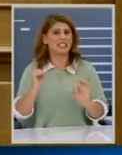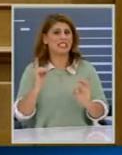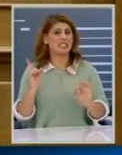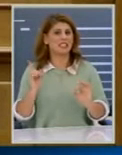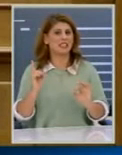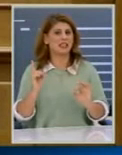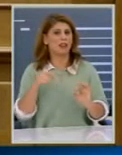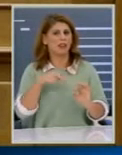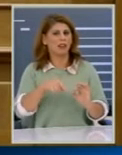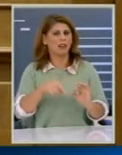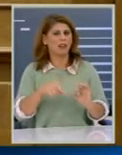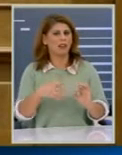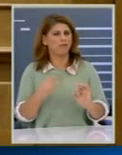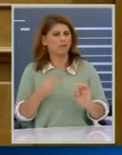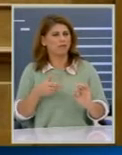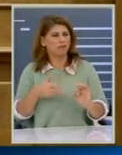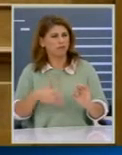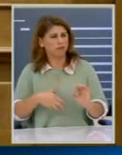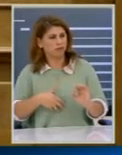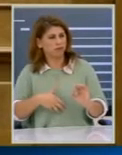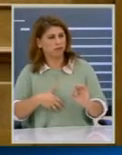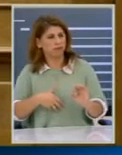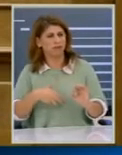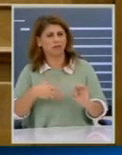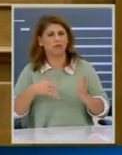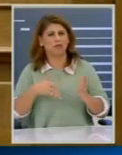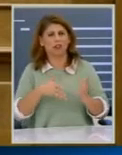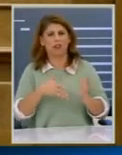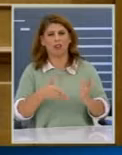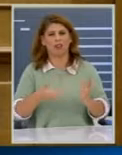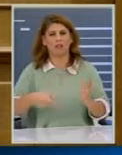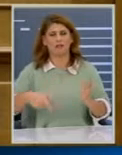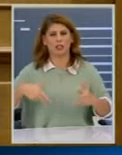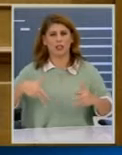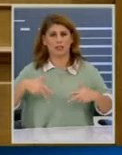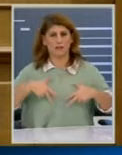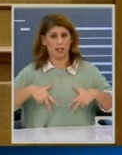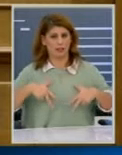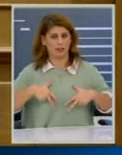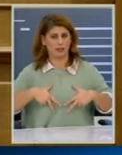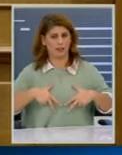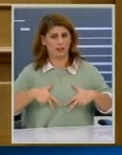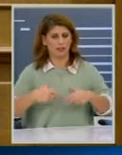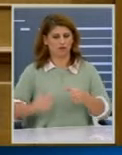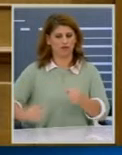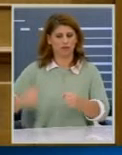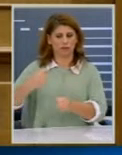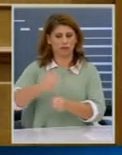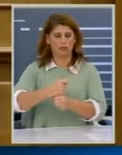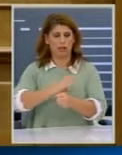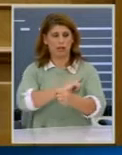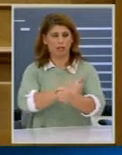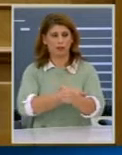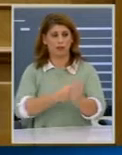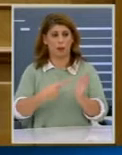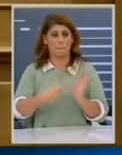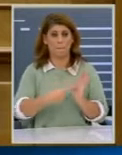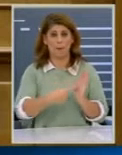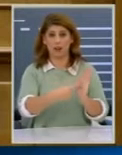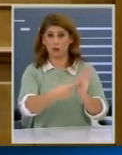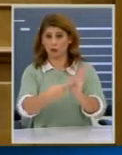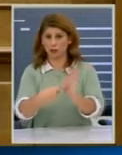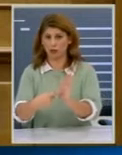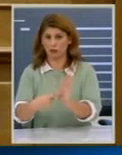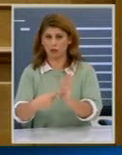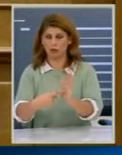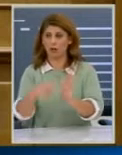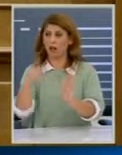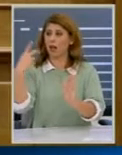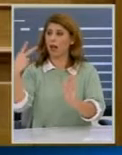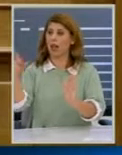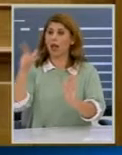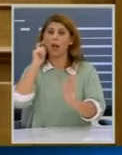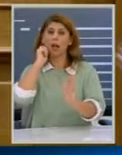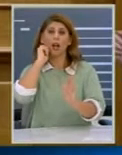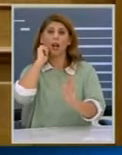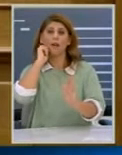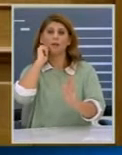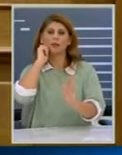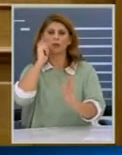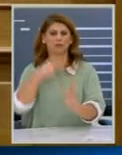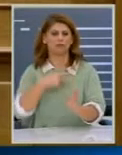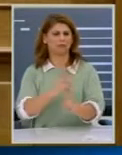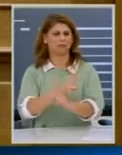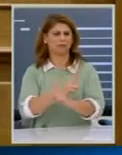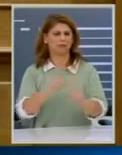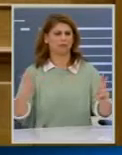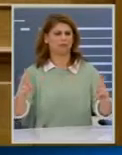κυβέρνησης. Ανεβήκατε, κύριε Τσίπρα, στην εξουσία παρουσιάζοντας τους εαυτούς σας ως